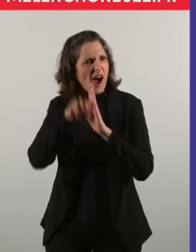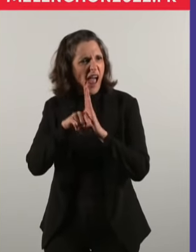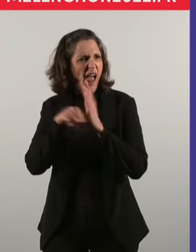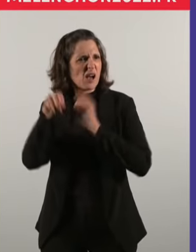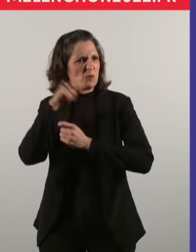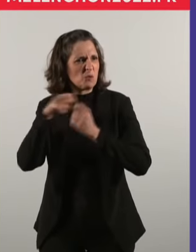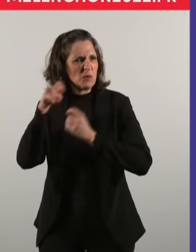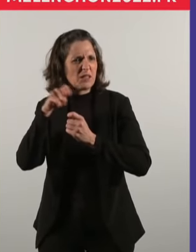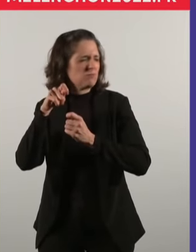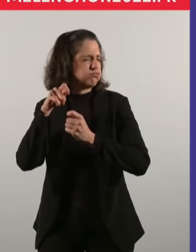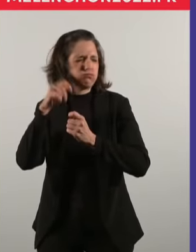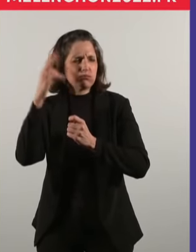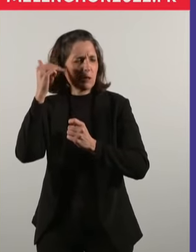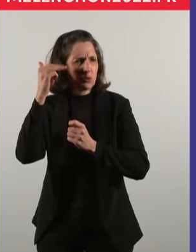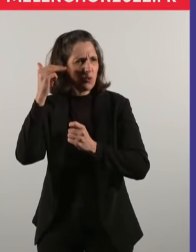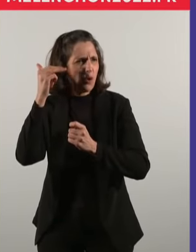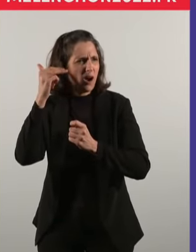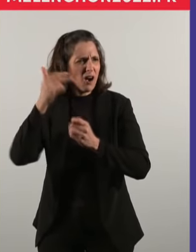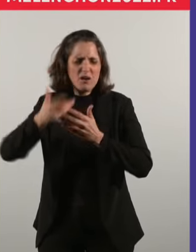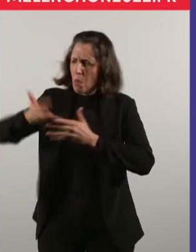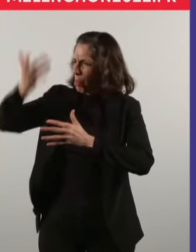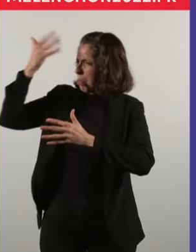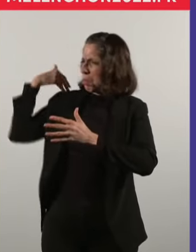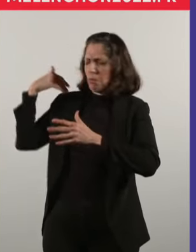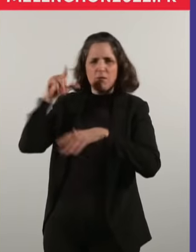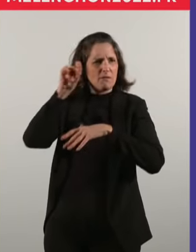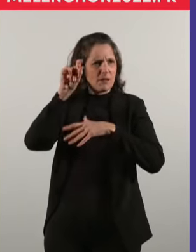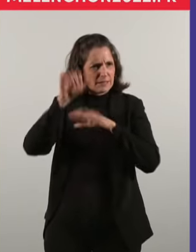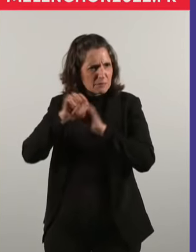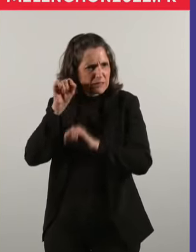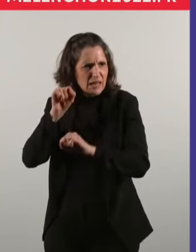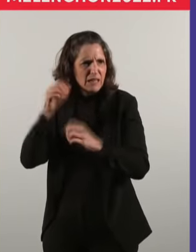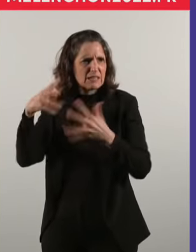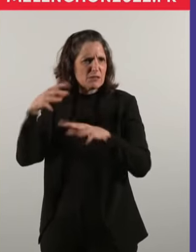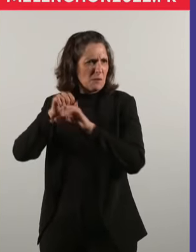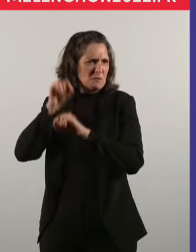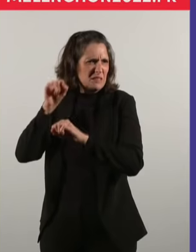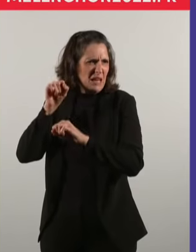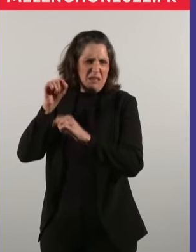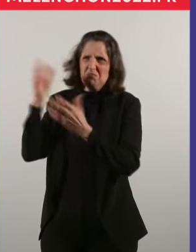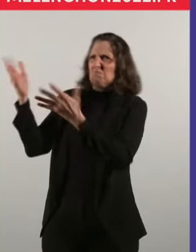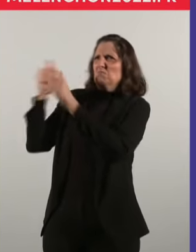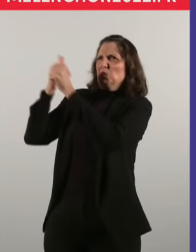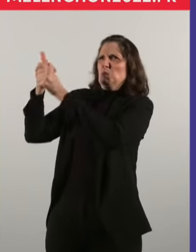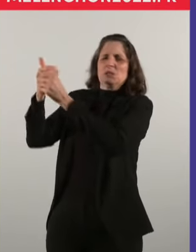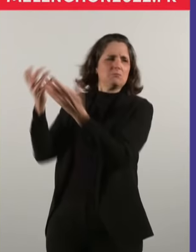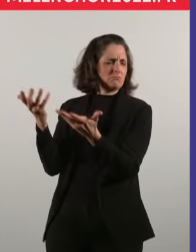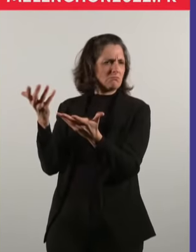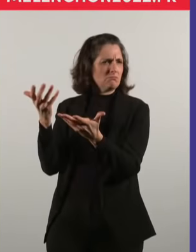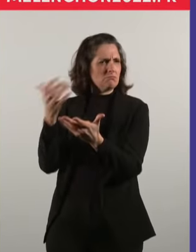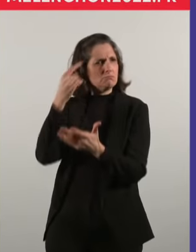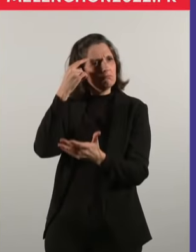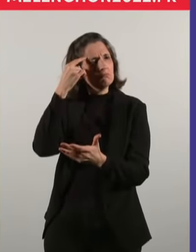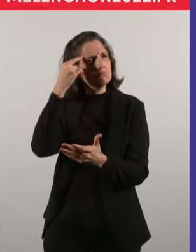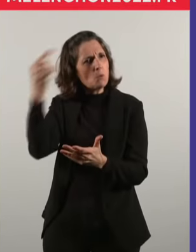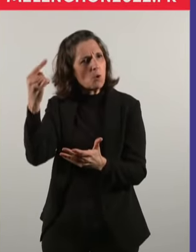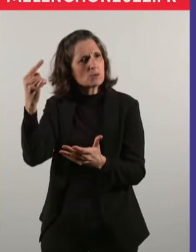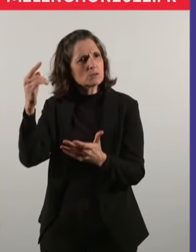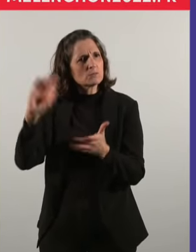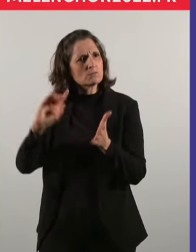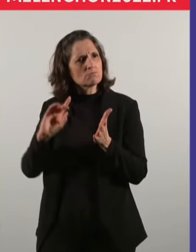complètement dépassées, qui sont celles du XXe siècle et peut-être du XIXe siècle, a trouvé cette idée que les devoirs venaient avant les